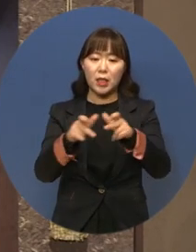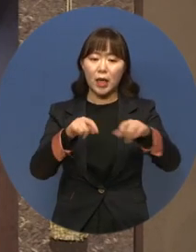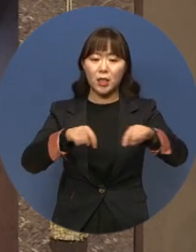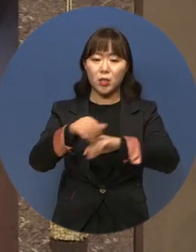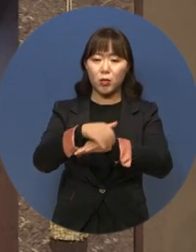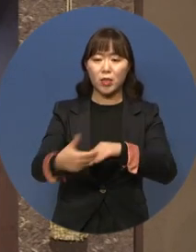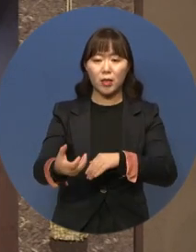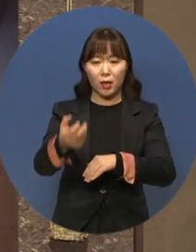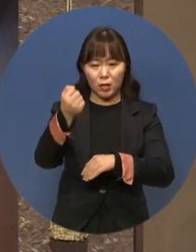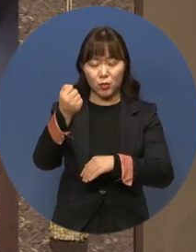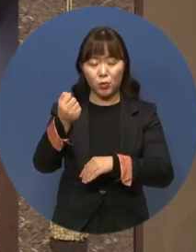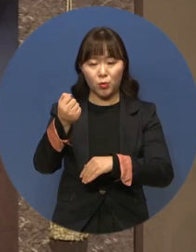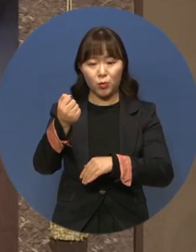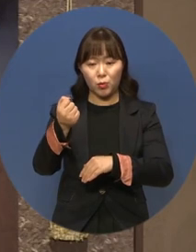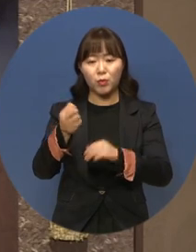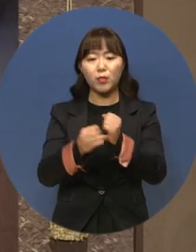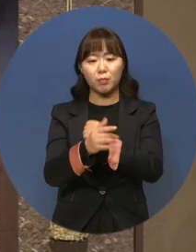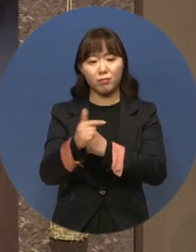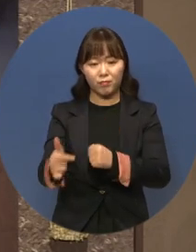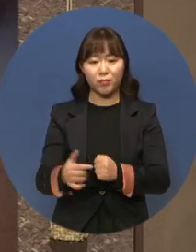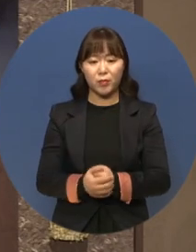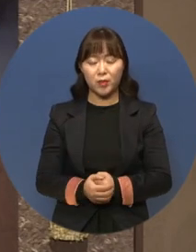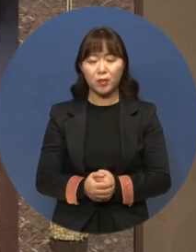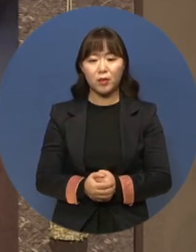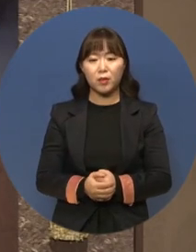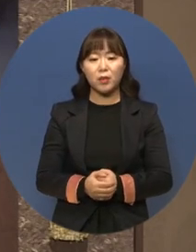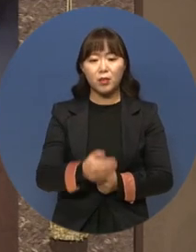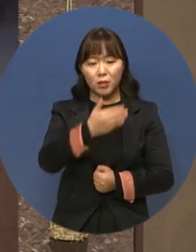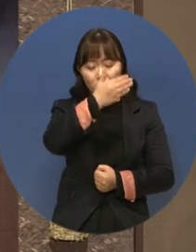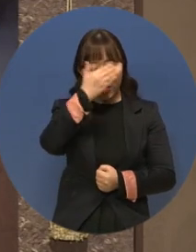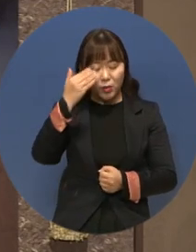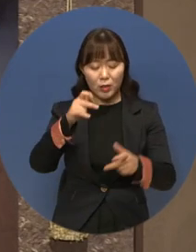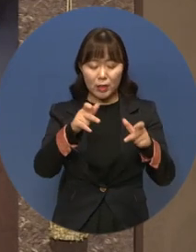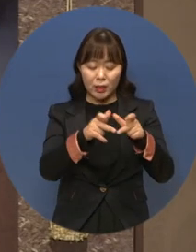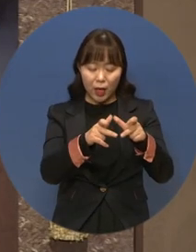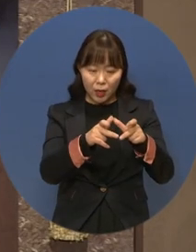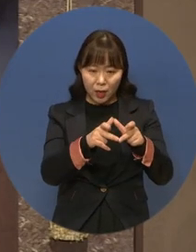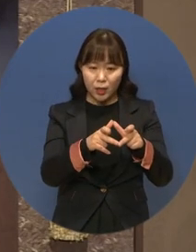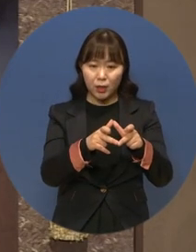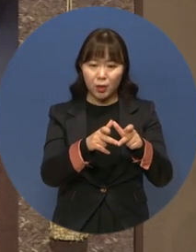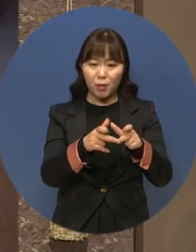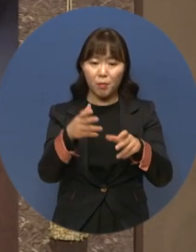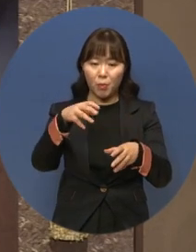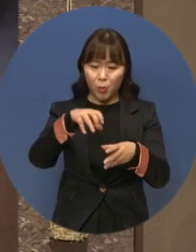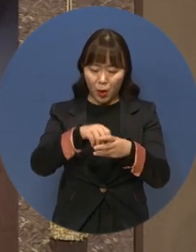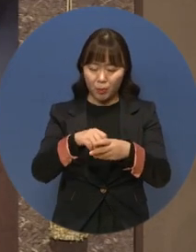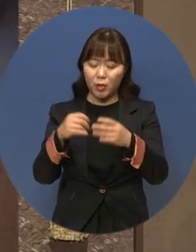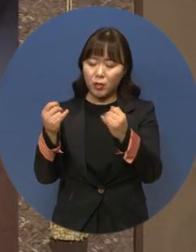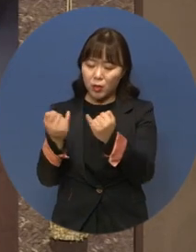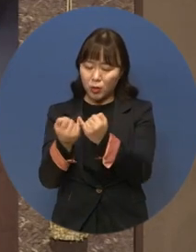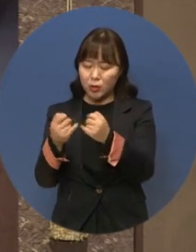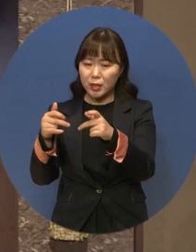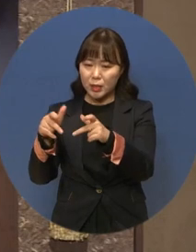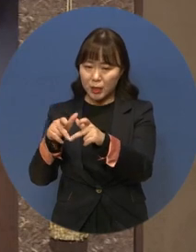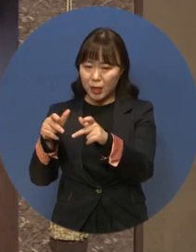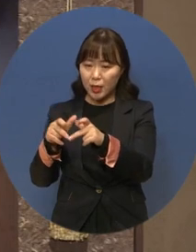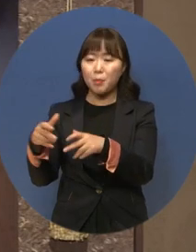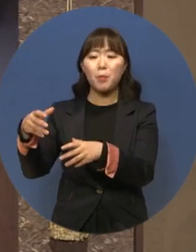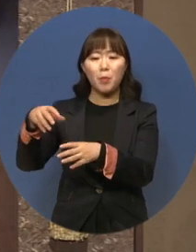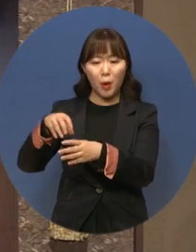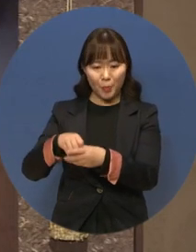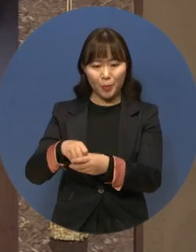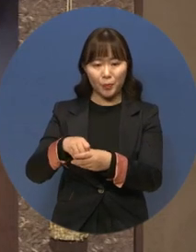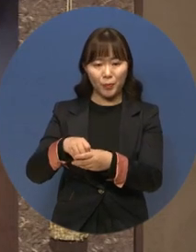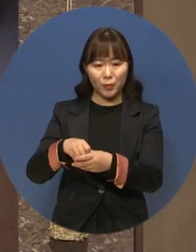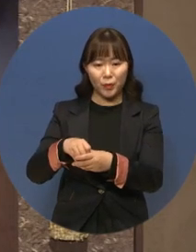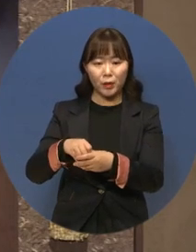가지고. 네. 그래서 저는 청년 장애인 포함, 네. 여성 장애인